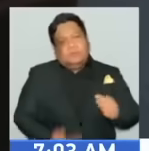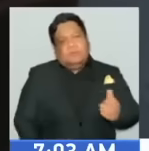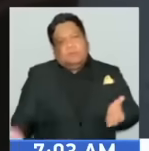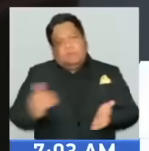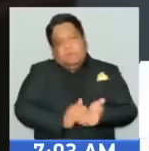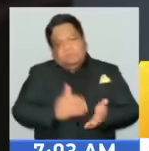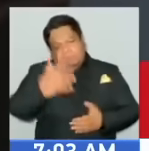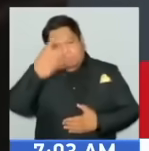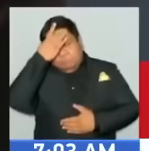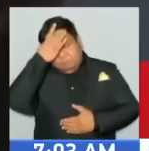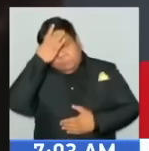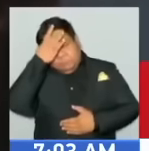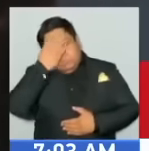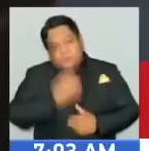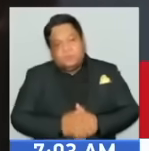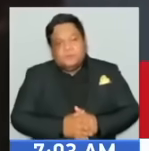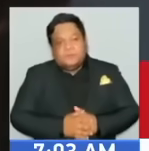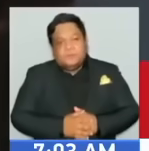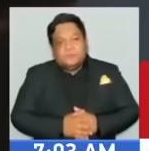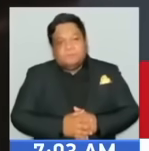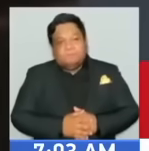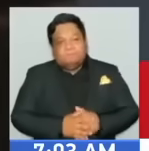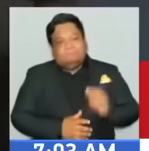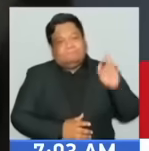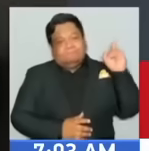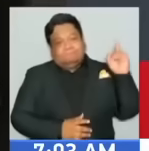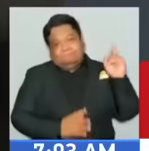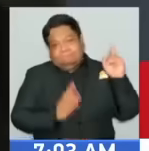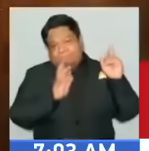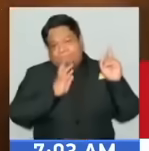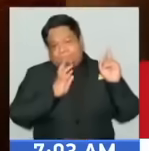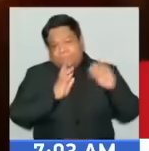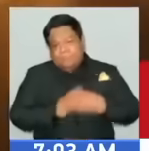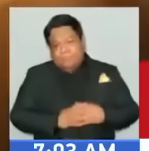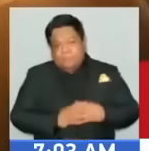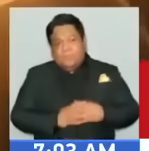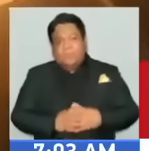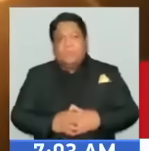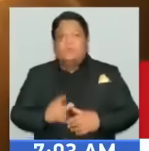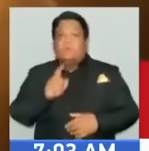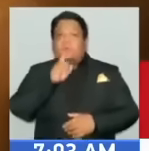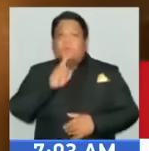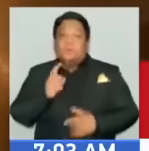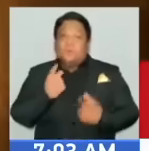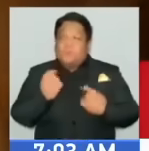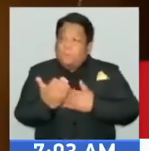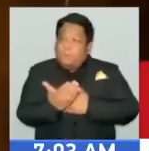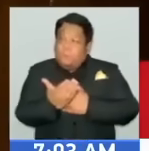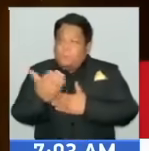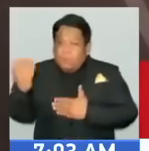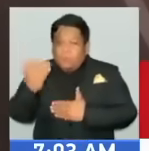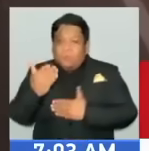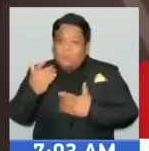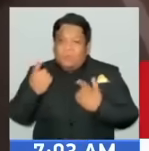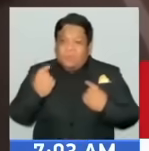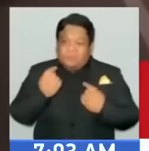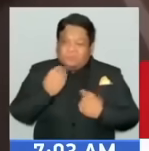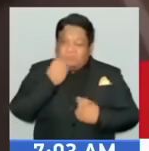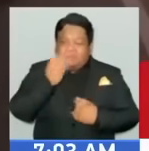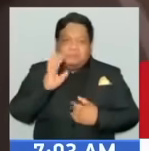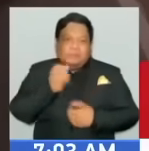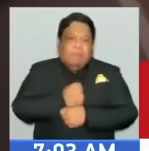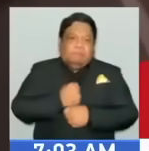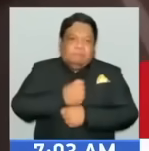Kape na lang ang panlaban ni Jeffrey Padua sa kanyang pamamasada sa madaling araw. Ilang linggo na kasing tumataas ang produktong petrolyo. Pero hanggang saan